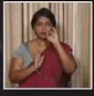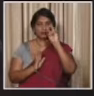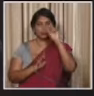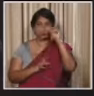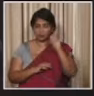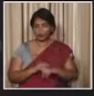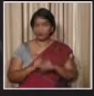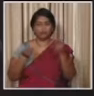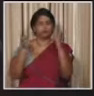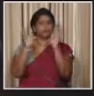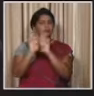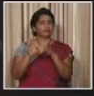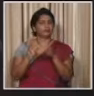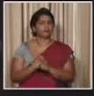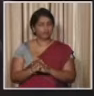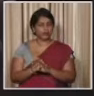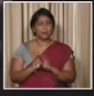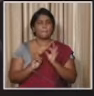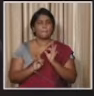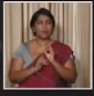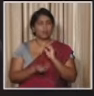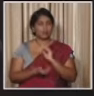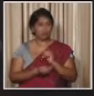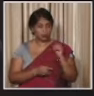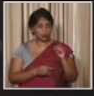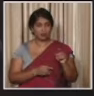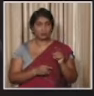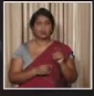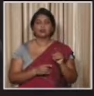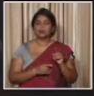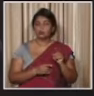263,000ක් වැහිලා පෞද්ගලික අංශයේ ව්‍යාපාර